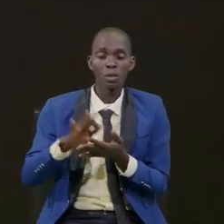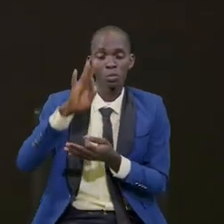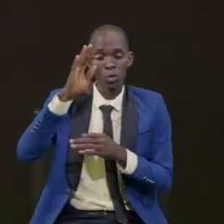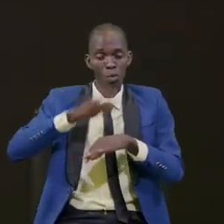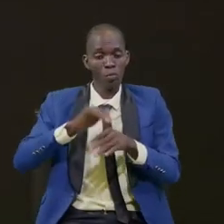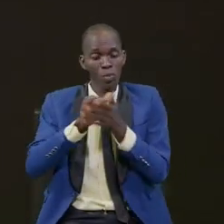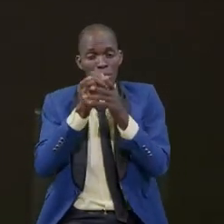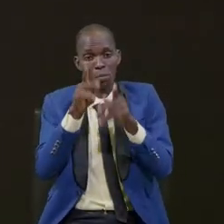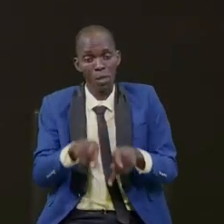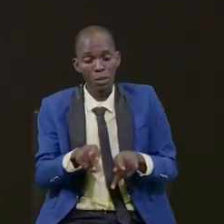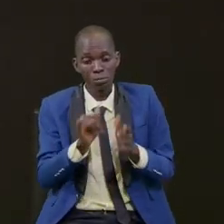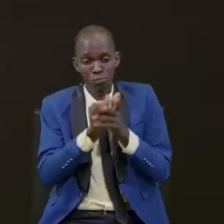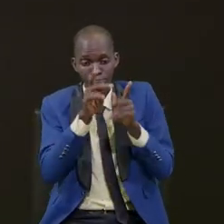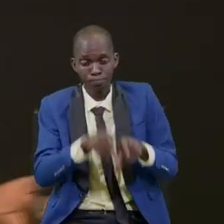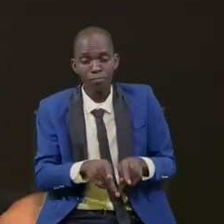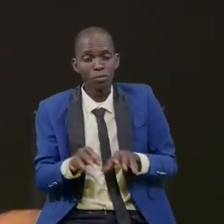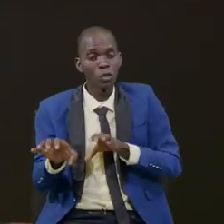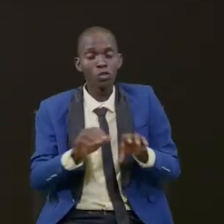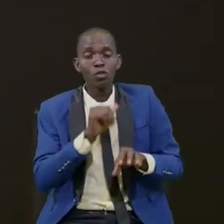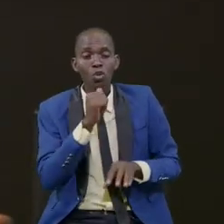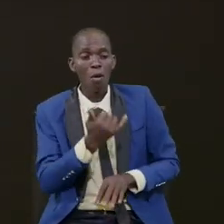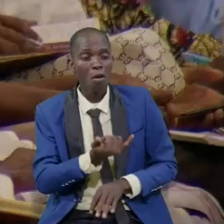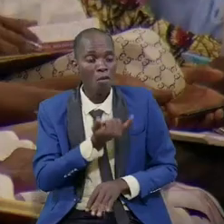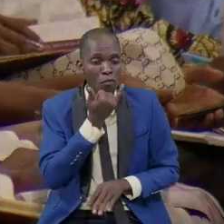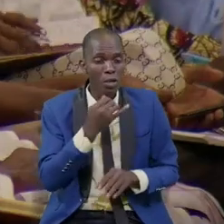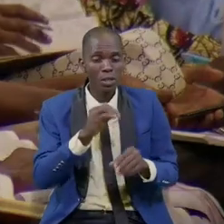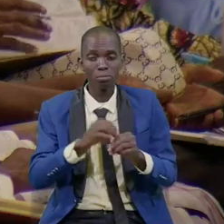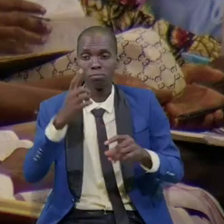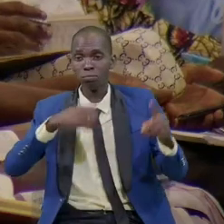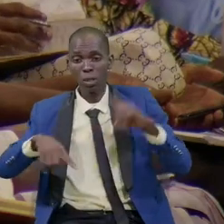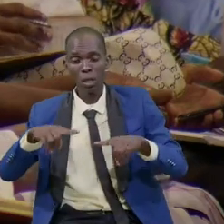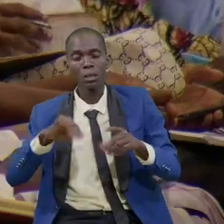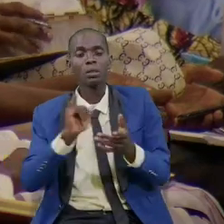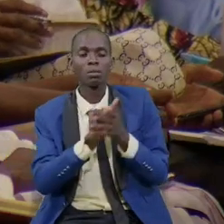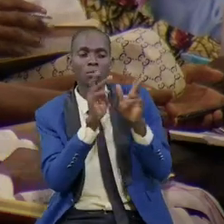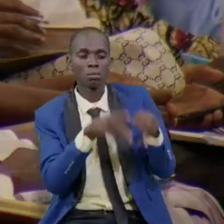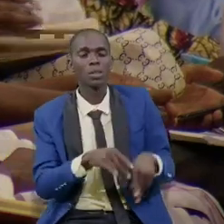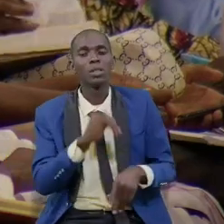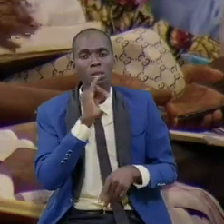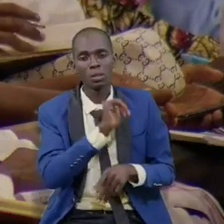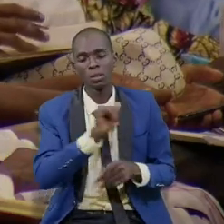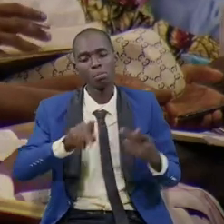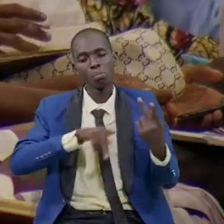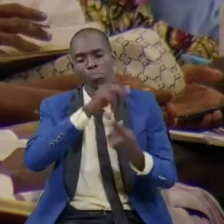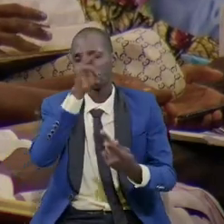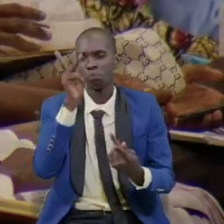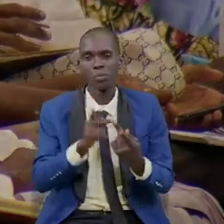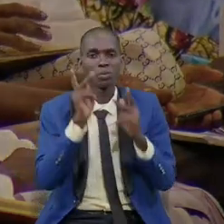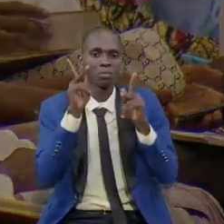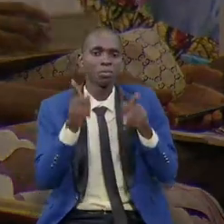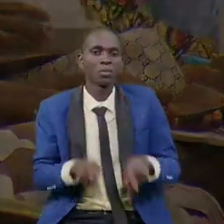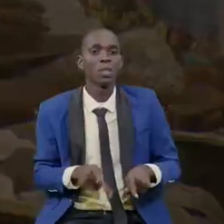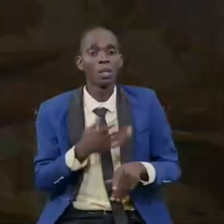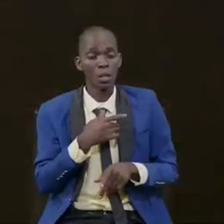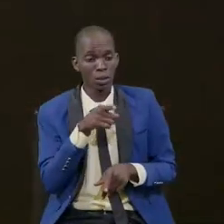si quelqu'un ne bronche point en parole, c'est un homme parfait, capable de